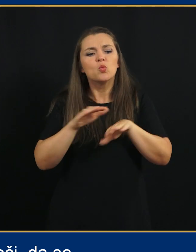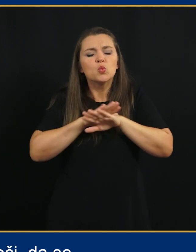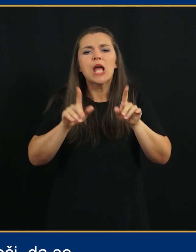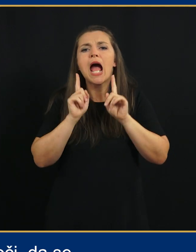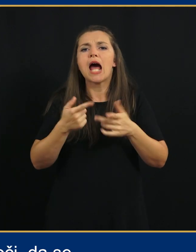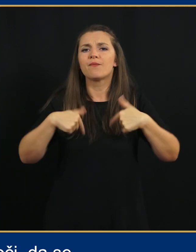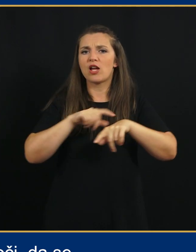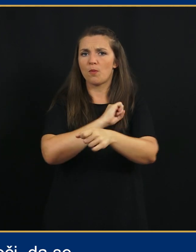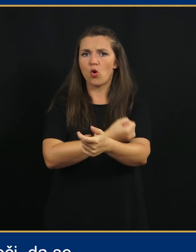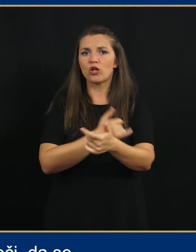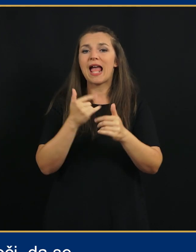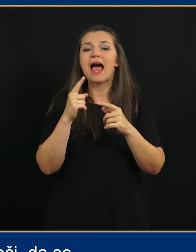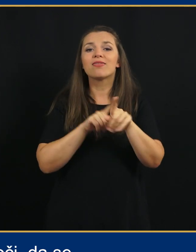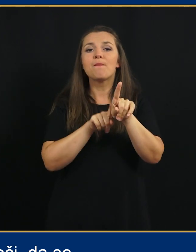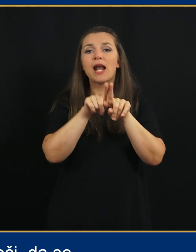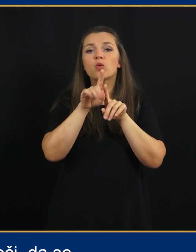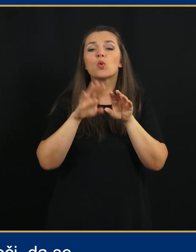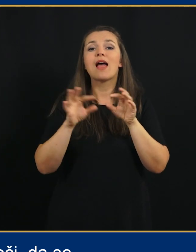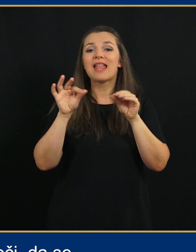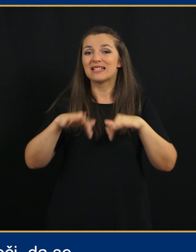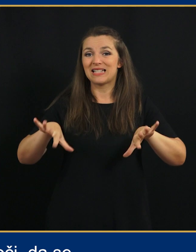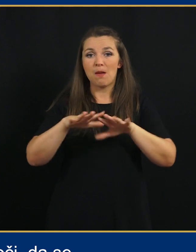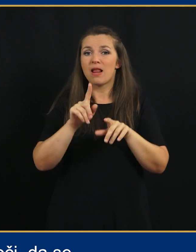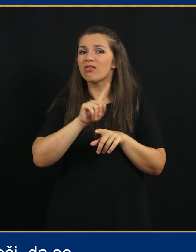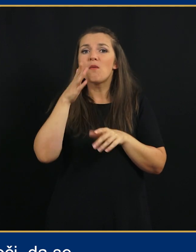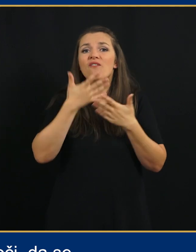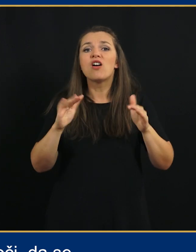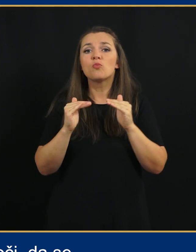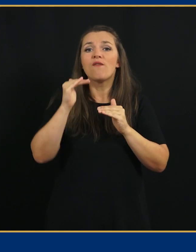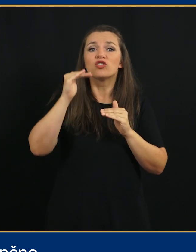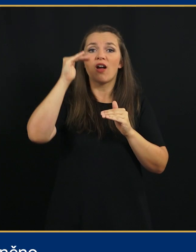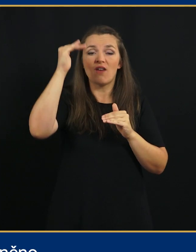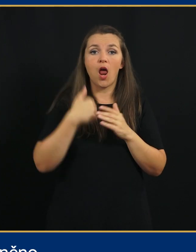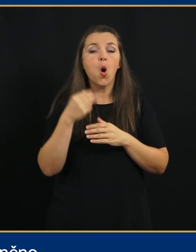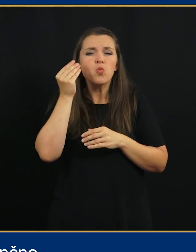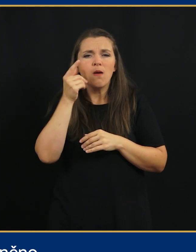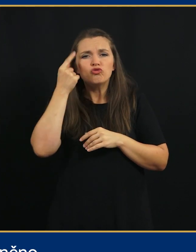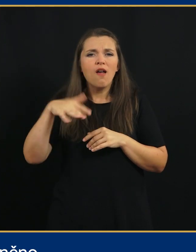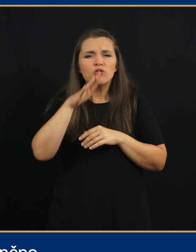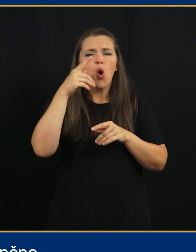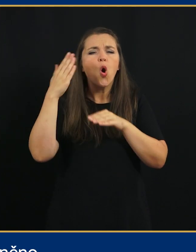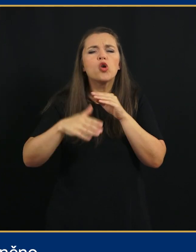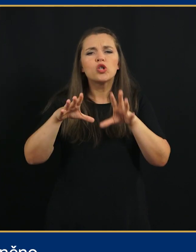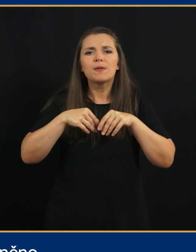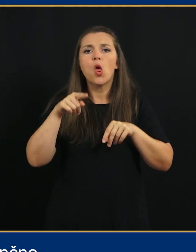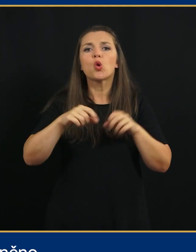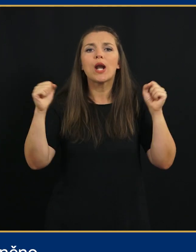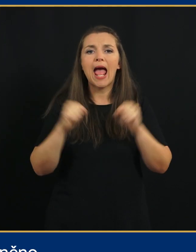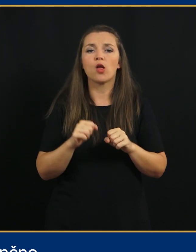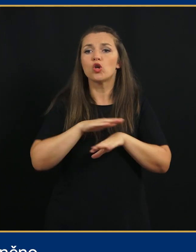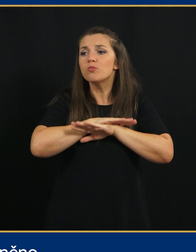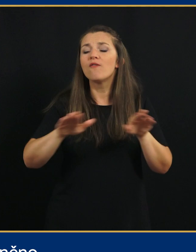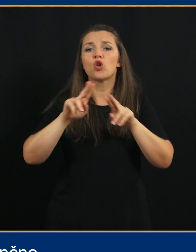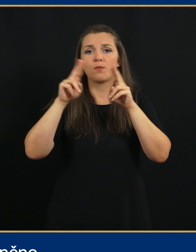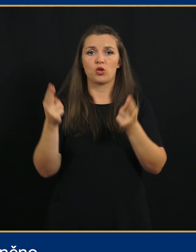kar je v naši moči, da se temperatura na Zemlji ne bi več poviševala. Upam, da bo človeštvo končno sprejelo to realnost